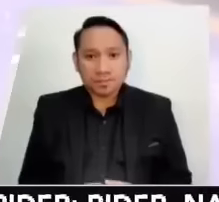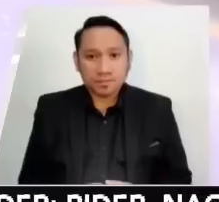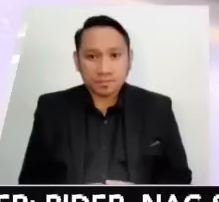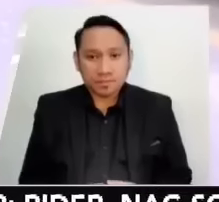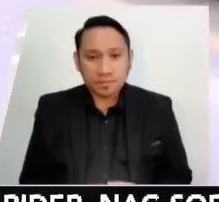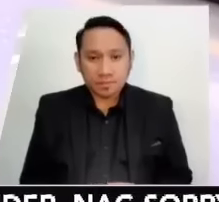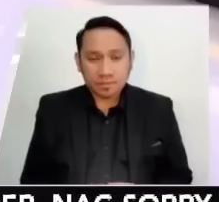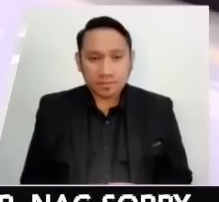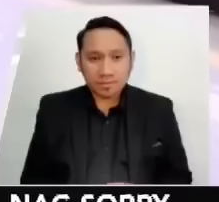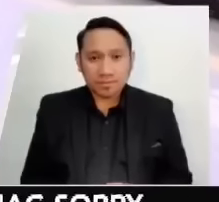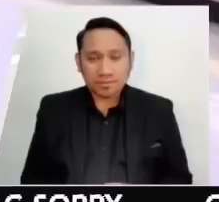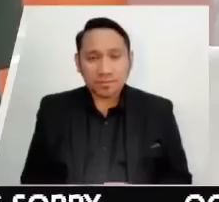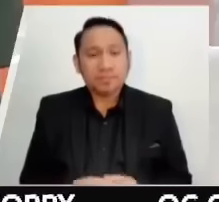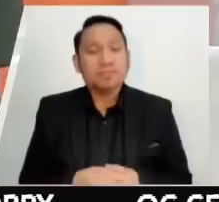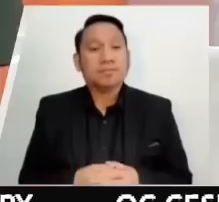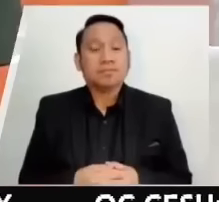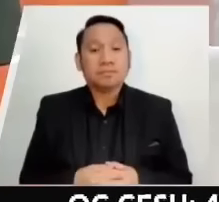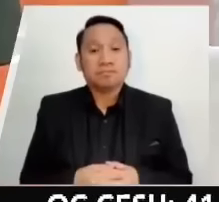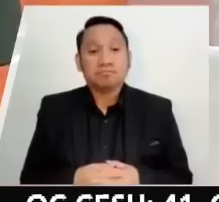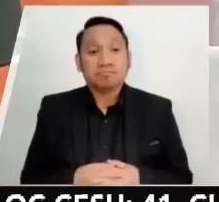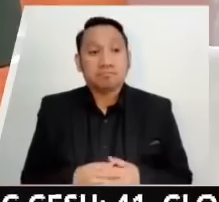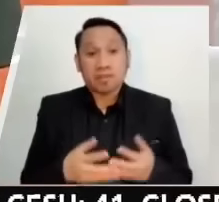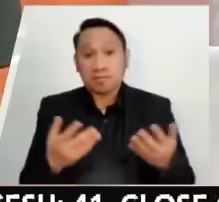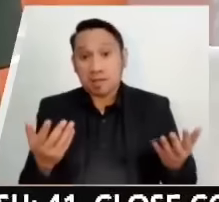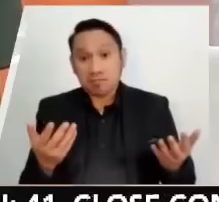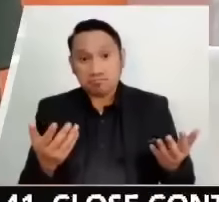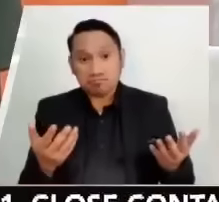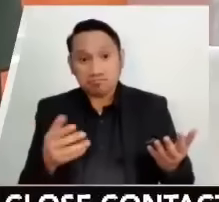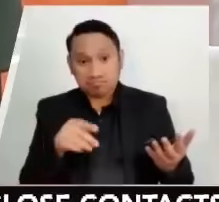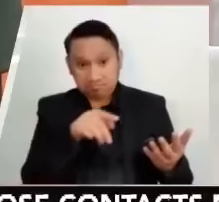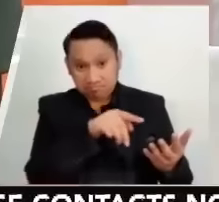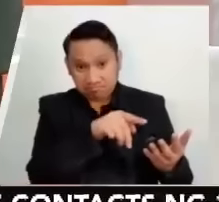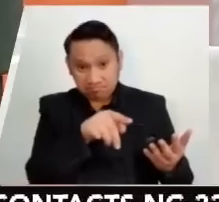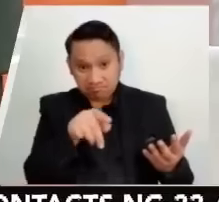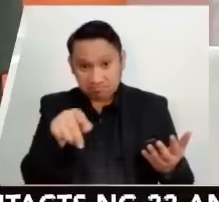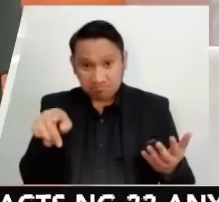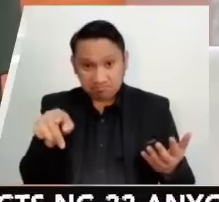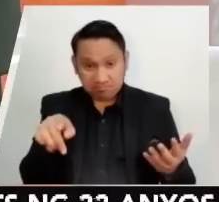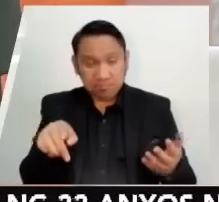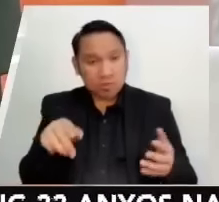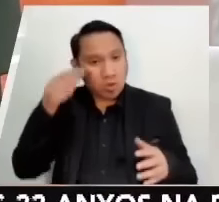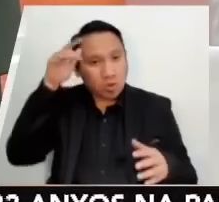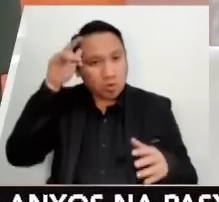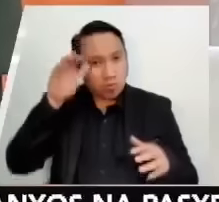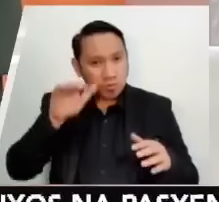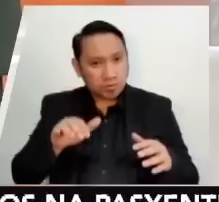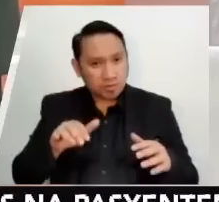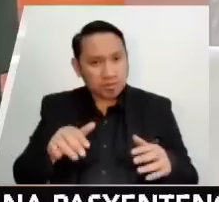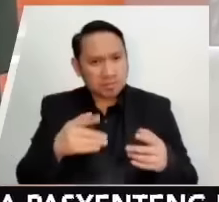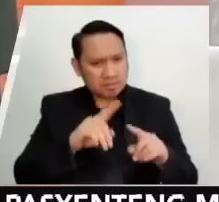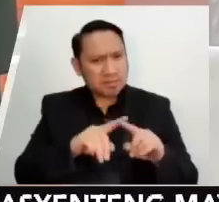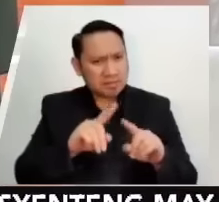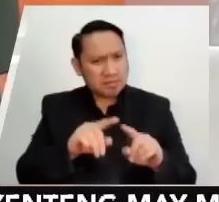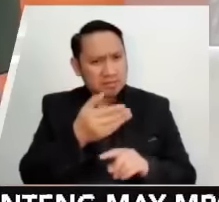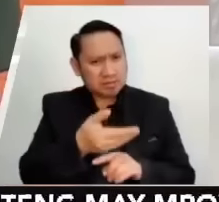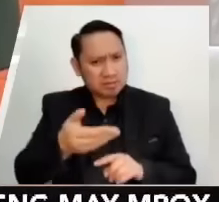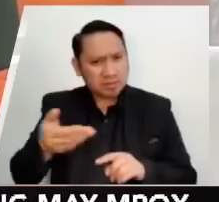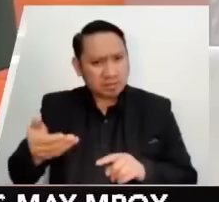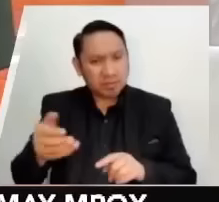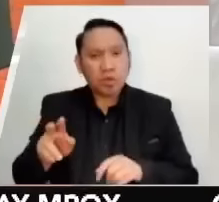tumambad sa mga autoridad ang maraming computer at iba pang gadgets na ginagamit sa isa umanong scam hub sa parñaque